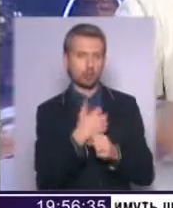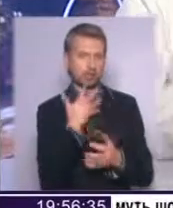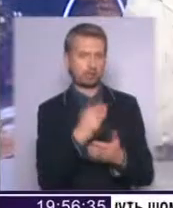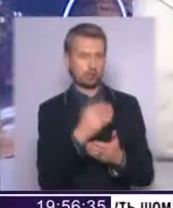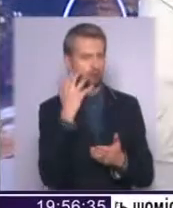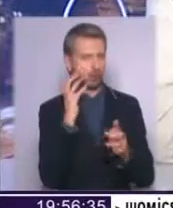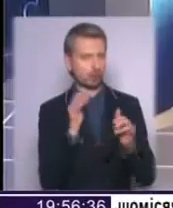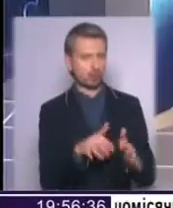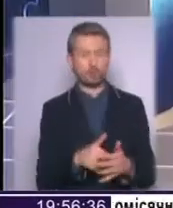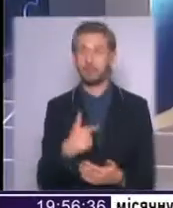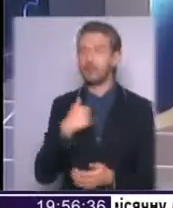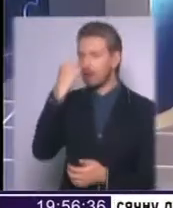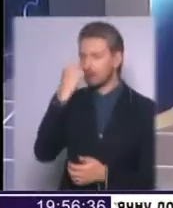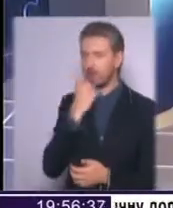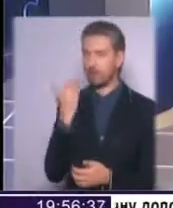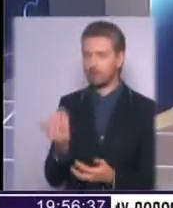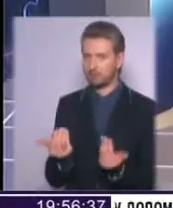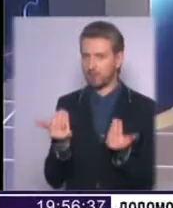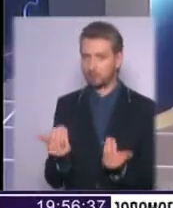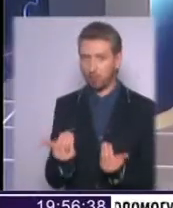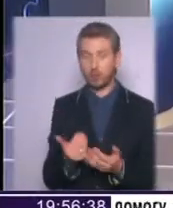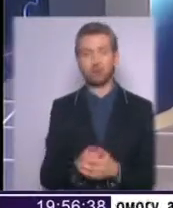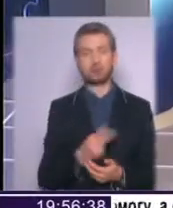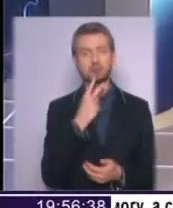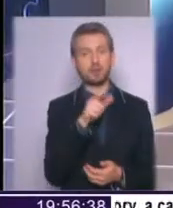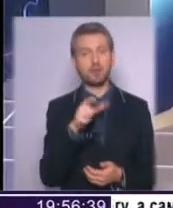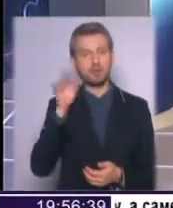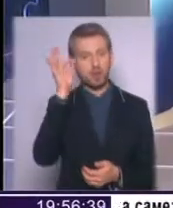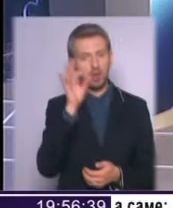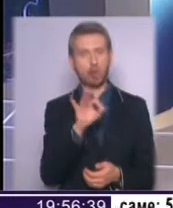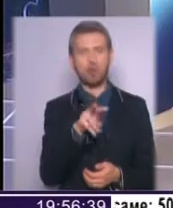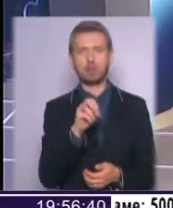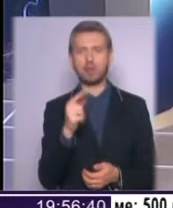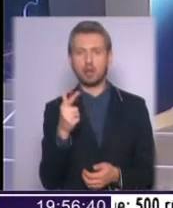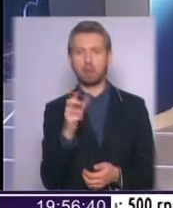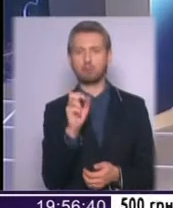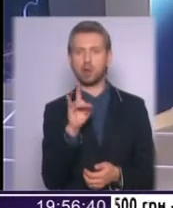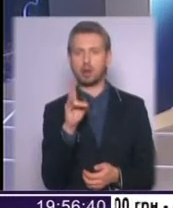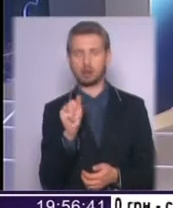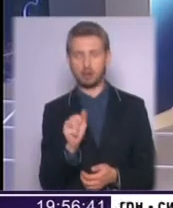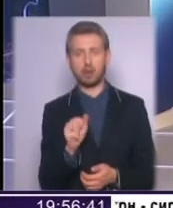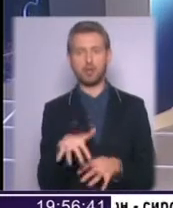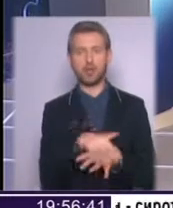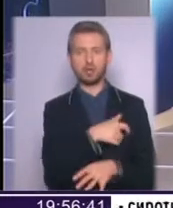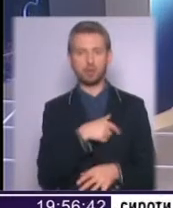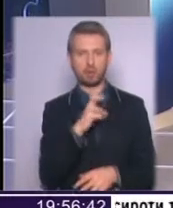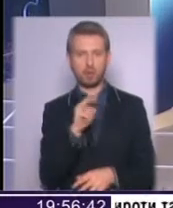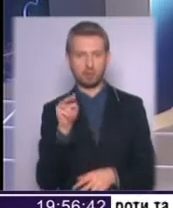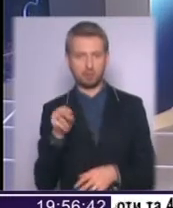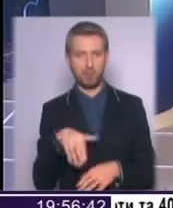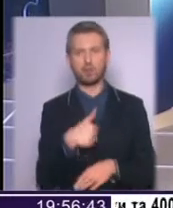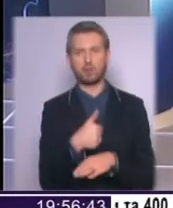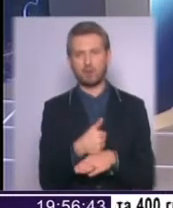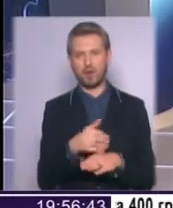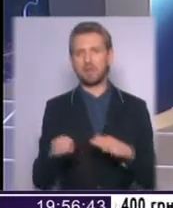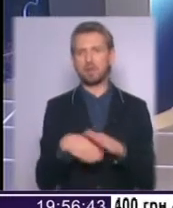чорну справу. Я дякую вам на сьогодні. Нагадаю глядачам, Олег Барна, народний депутат від партії «Блок Петра Порошенка», голова підкомітету Комітету